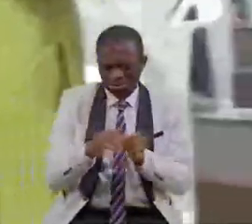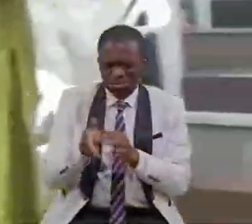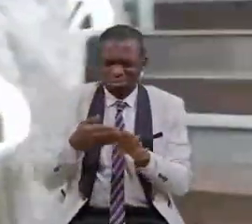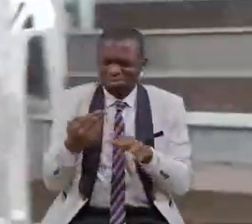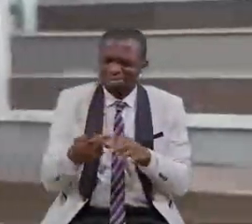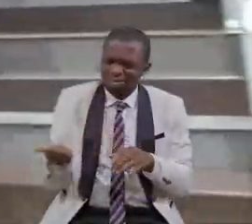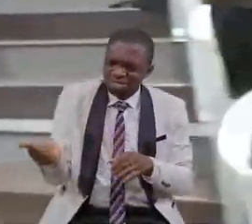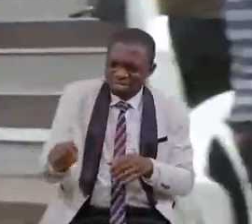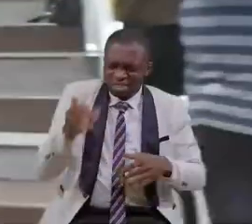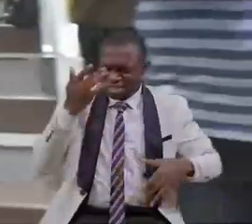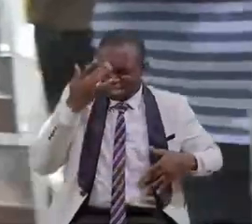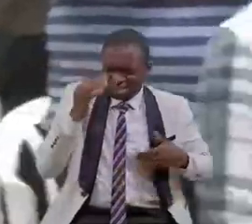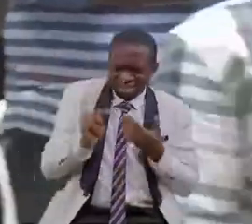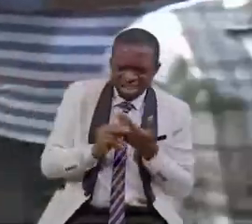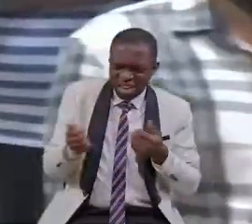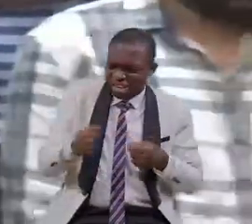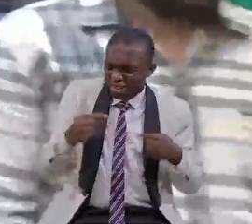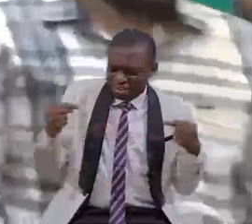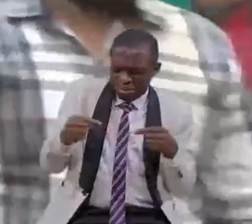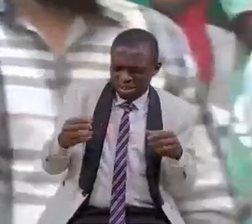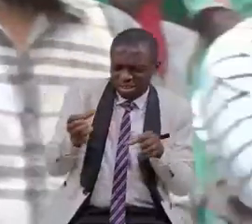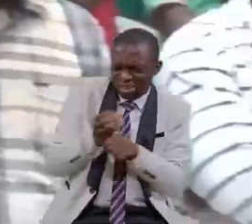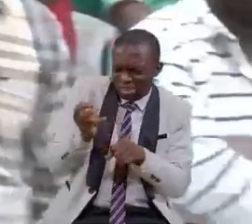Ôte les maladies et les douleurs de toute vie.